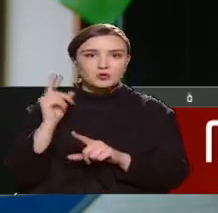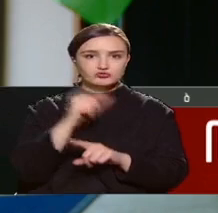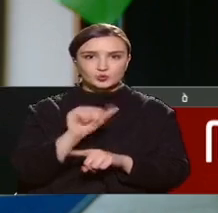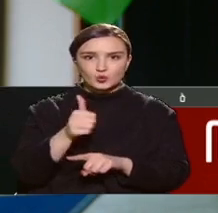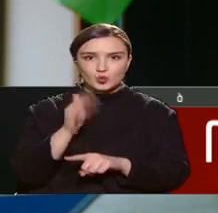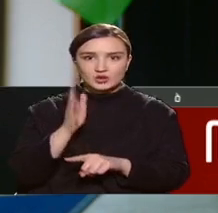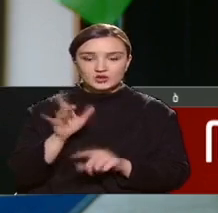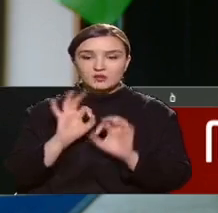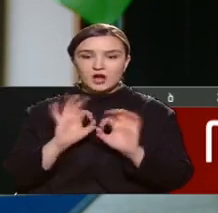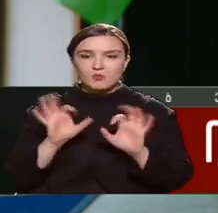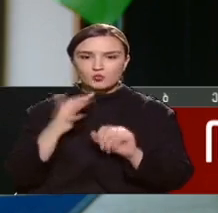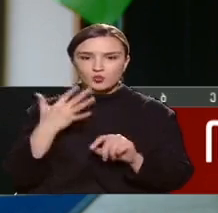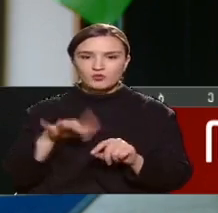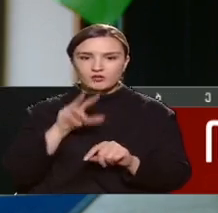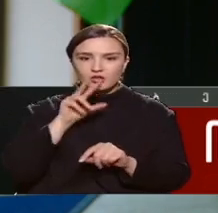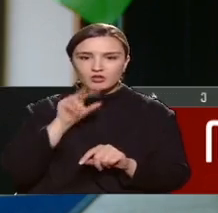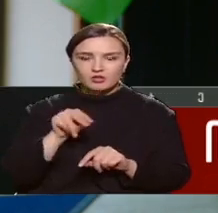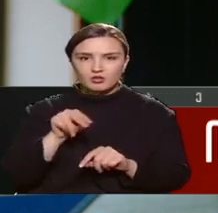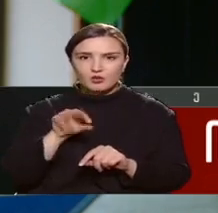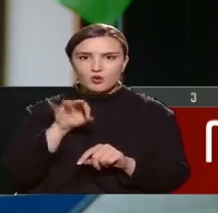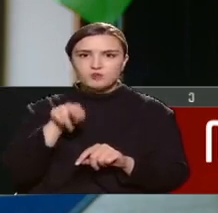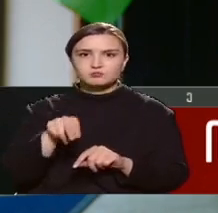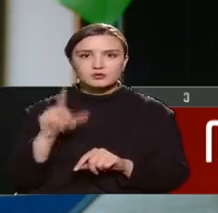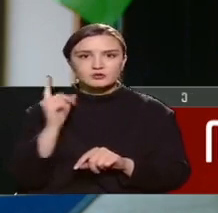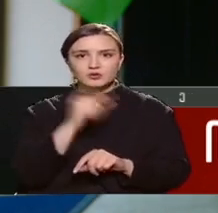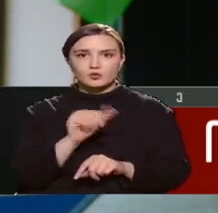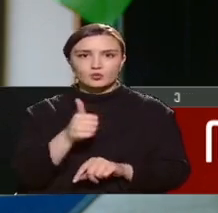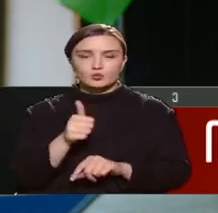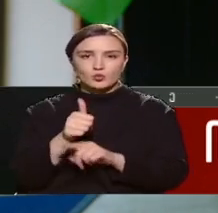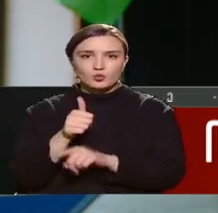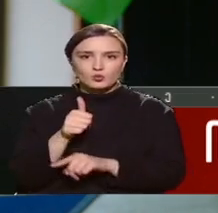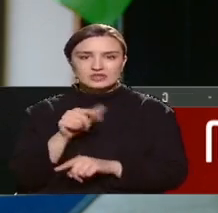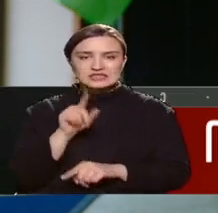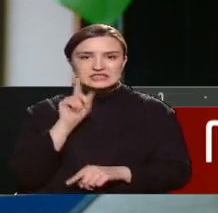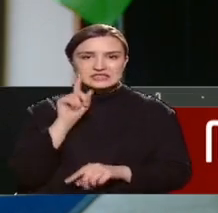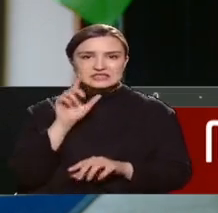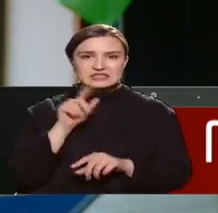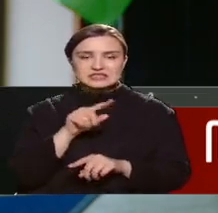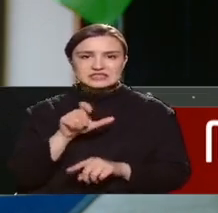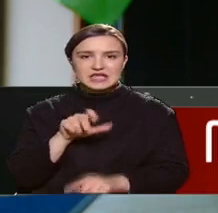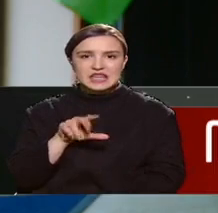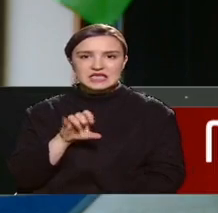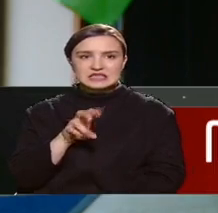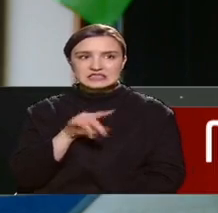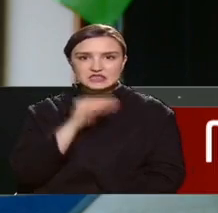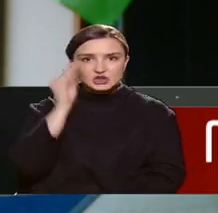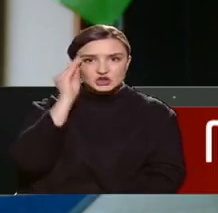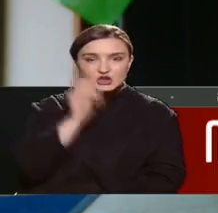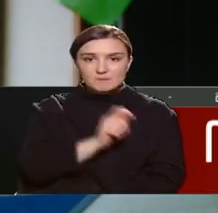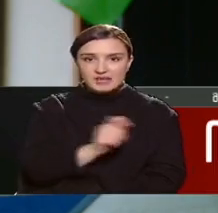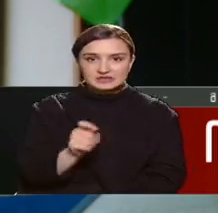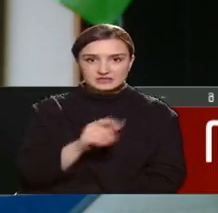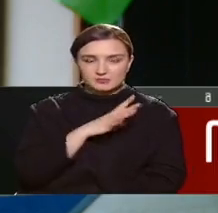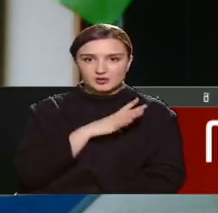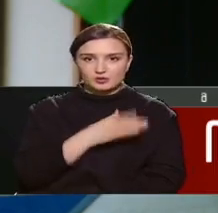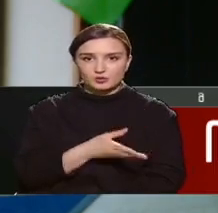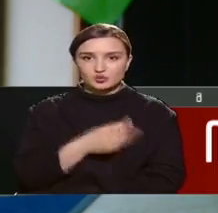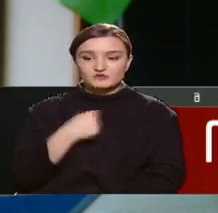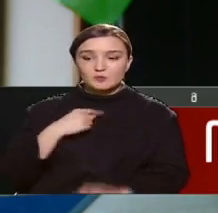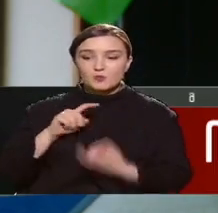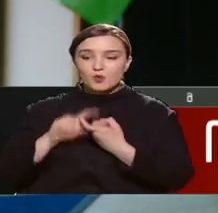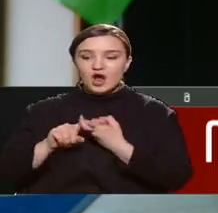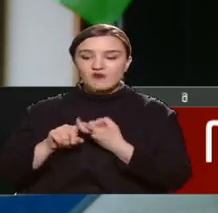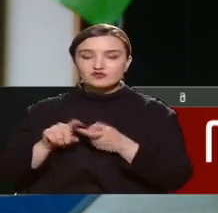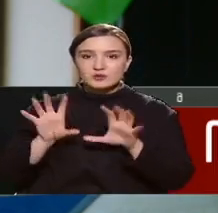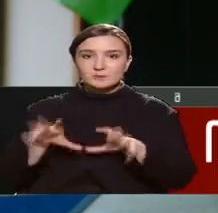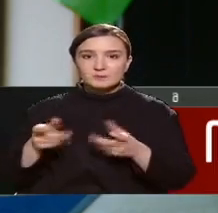moment în care a fost un moment în care a fost un moment în care a fost un moment